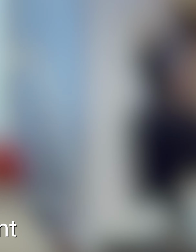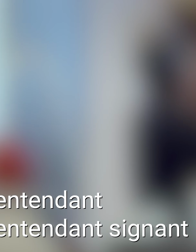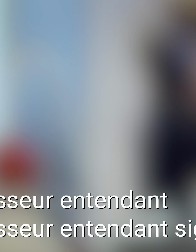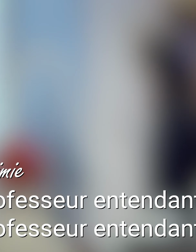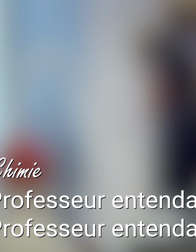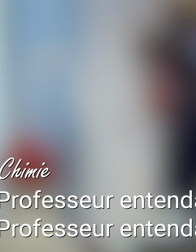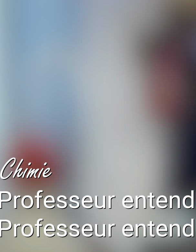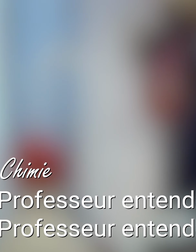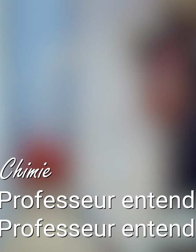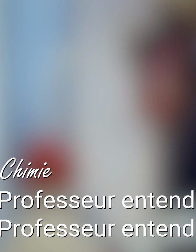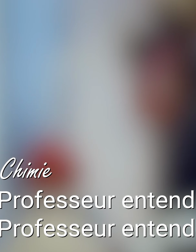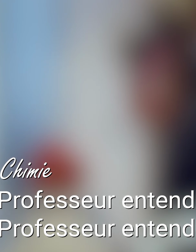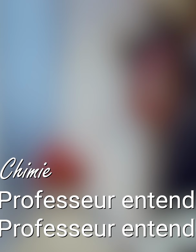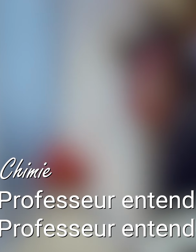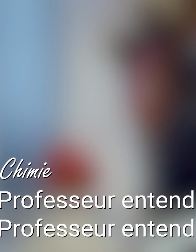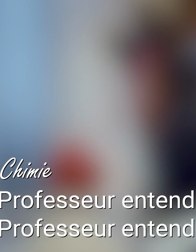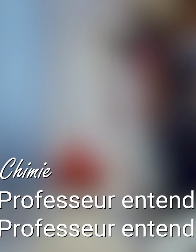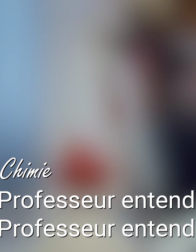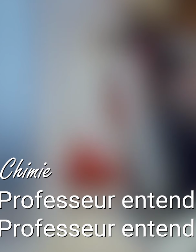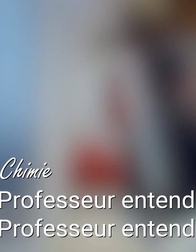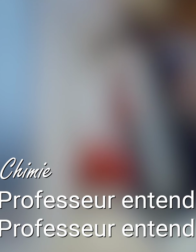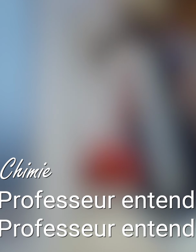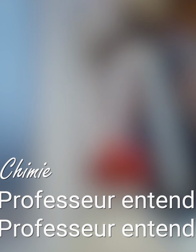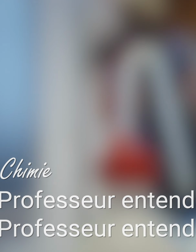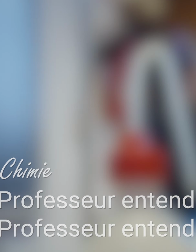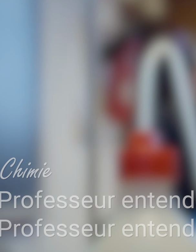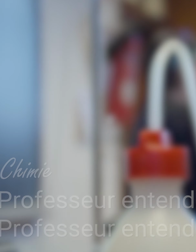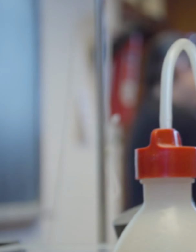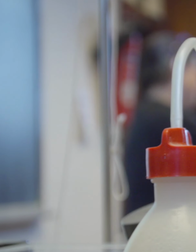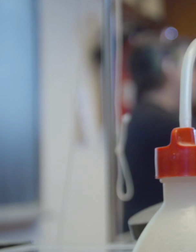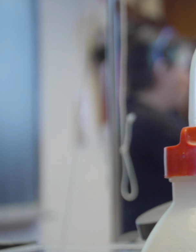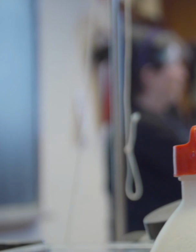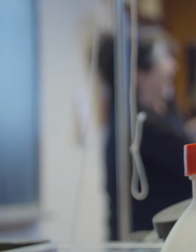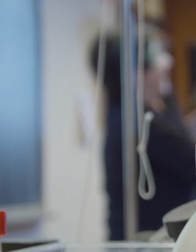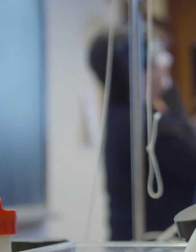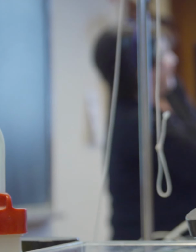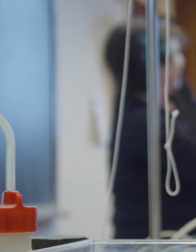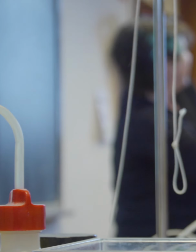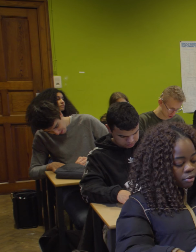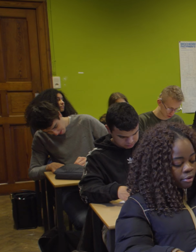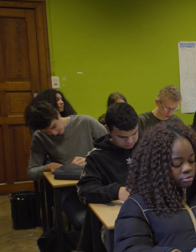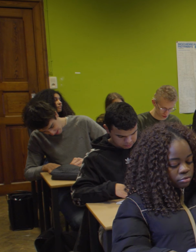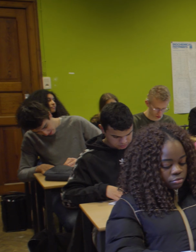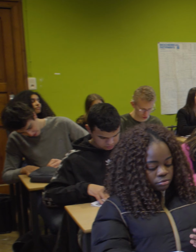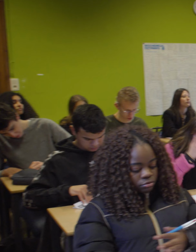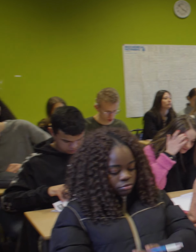c'est 1,9. Comment ? Entre 0,4 et 1,9. Entre 0,4 et 1,9, ok. Donc il faut dépasser 1,9.